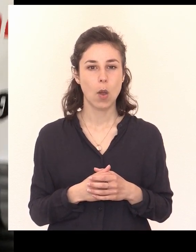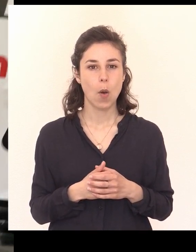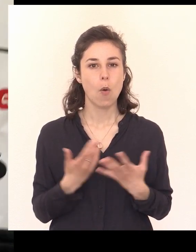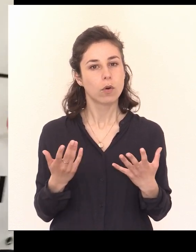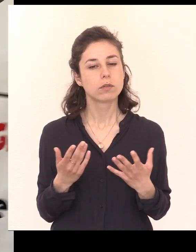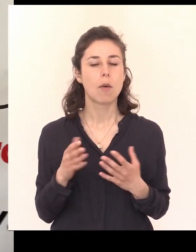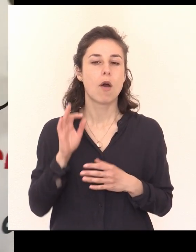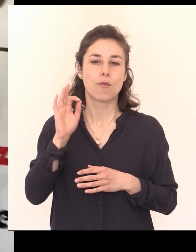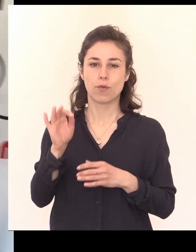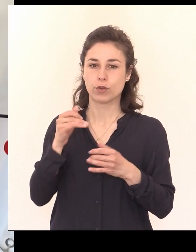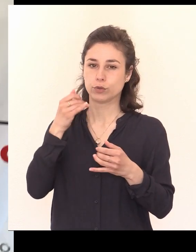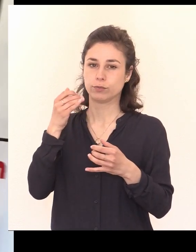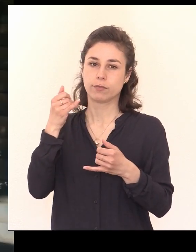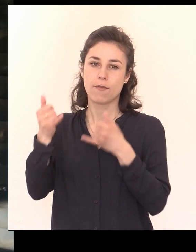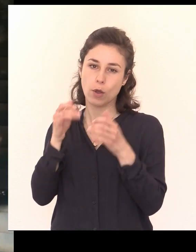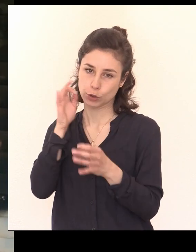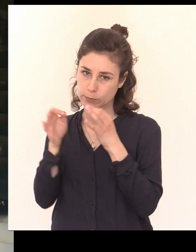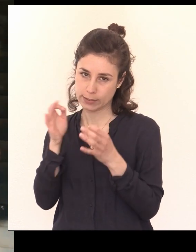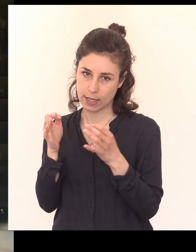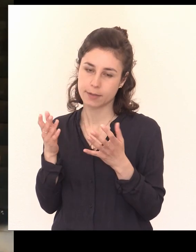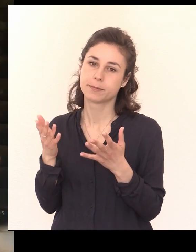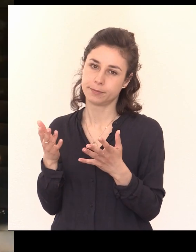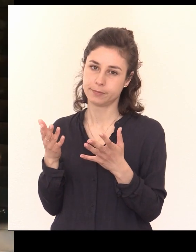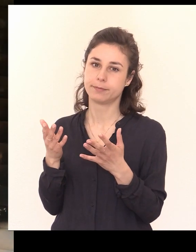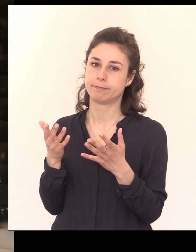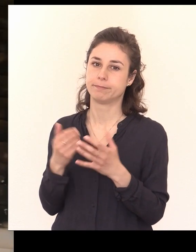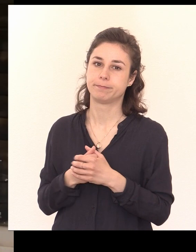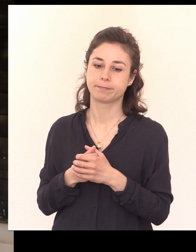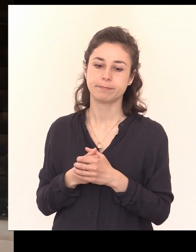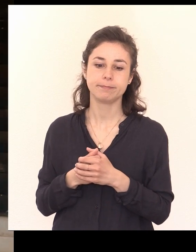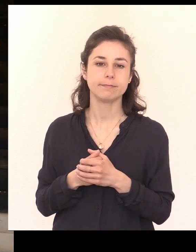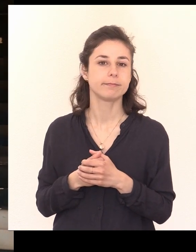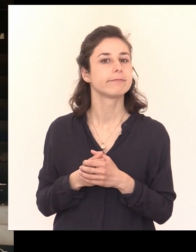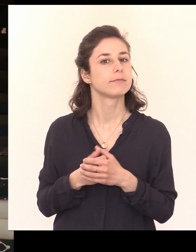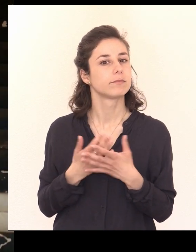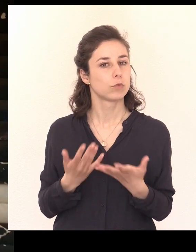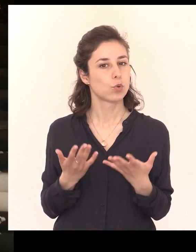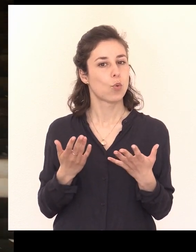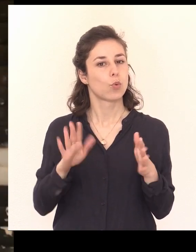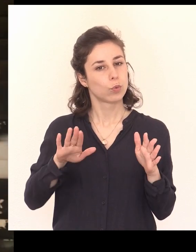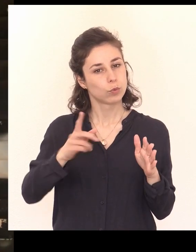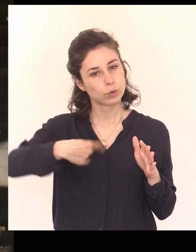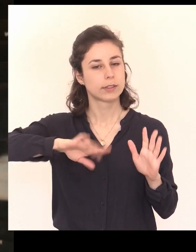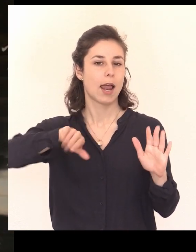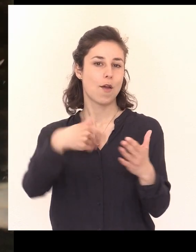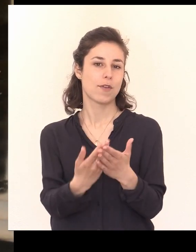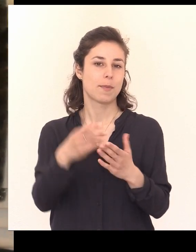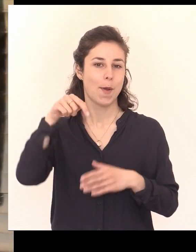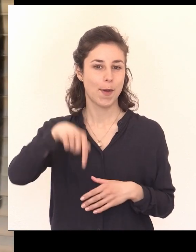Und ein paar Sachen für Frauen, genau, die es nötig haben. Das ist super. Das ist unsere Mission